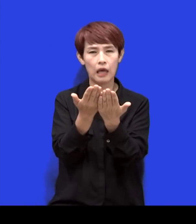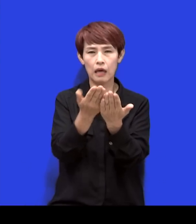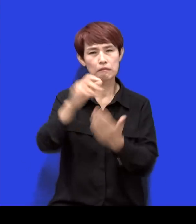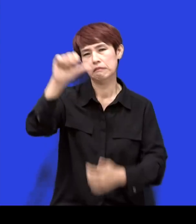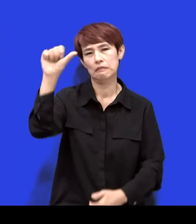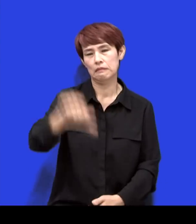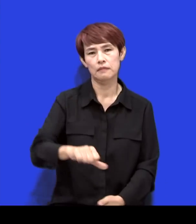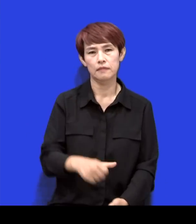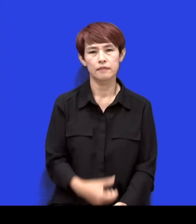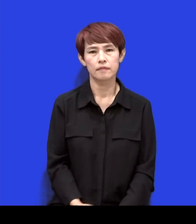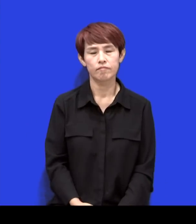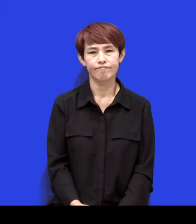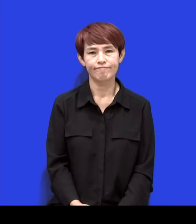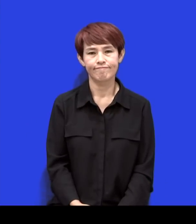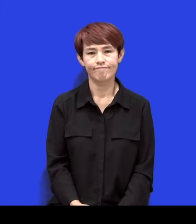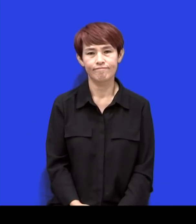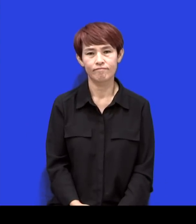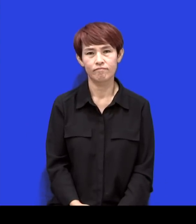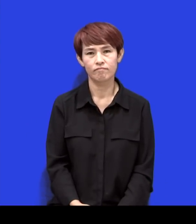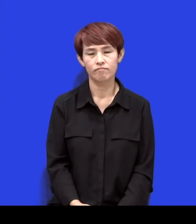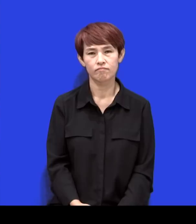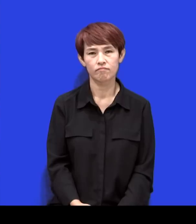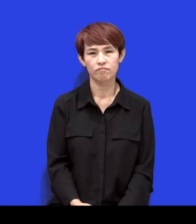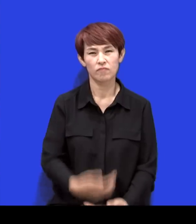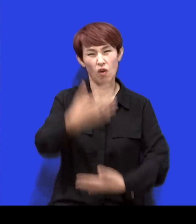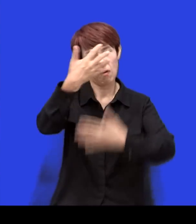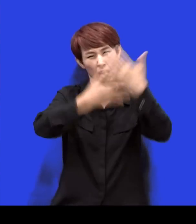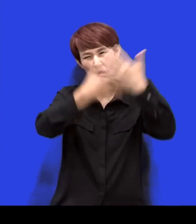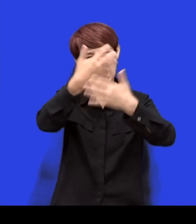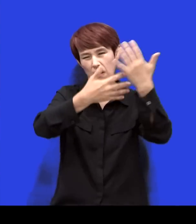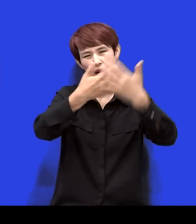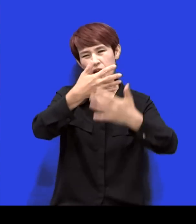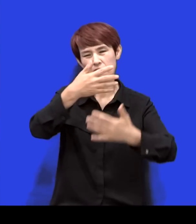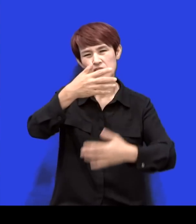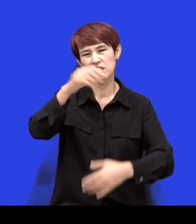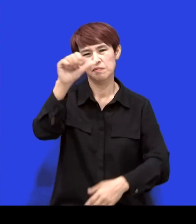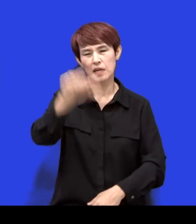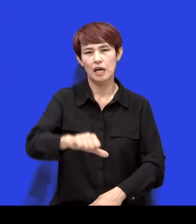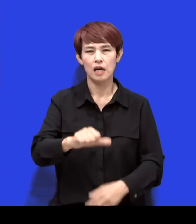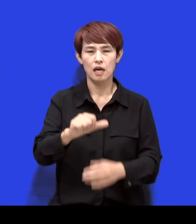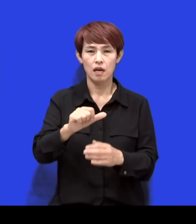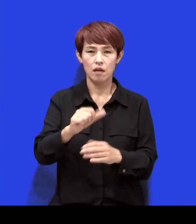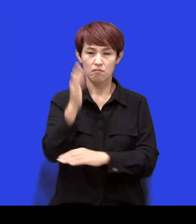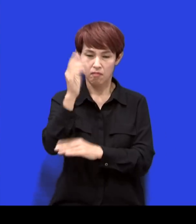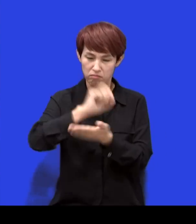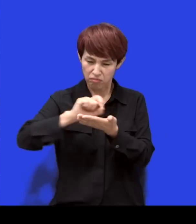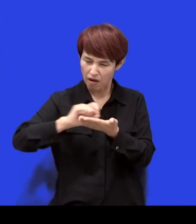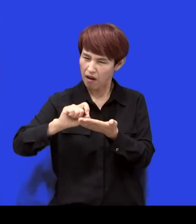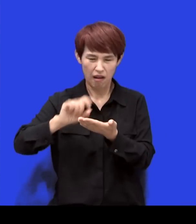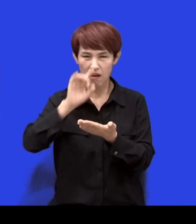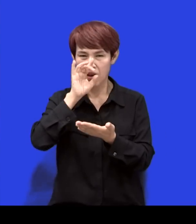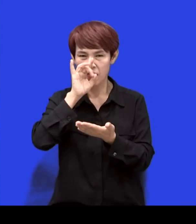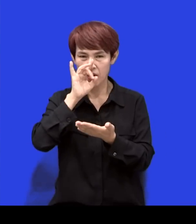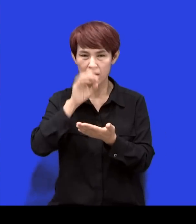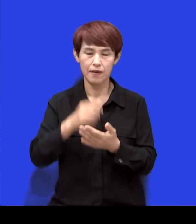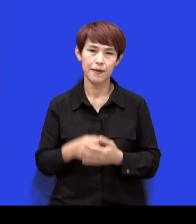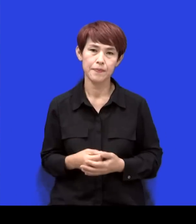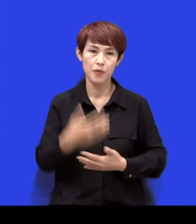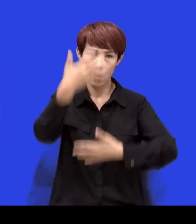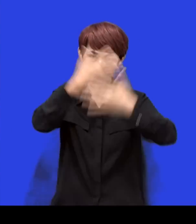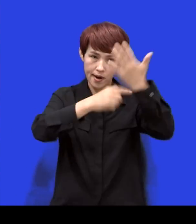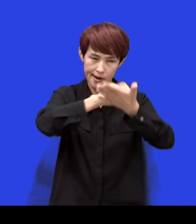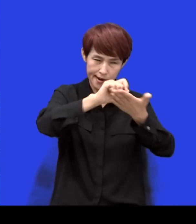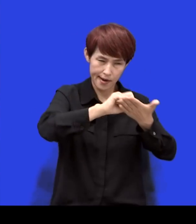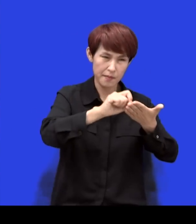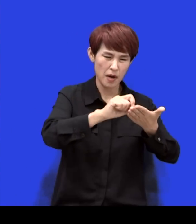그닥 알려지지 않았어요. 그러니까 그래도 영화 판권도 다 안 팔려서 네. 이게 소설 써서는 생계가 안 되는 거예요. 근데 시나리오 써서 돈을 벌고 네 번째